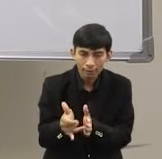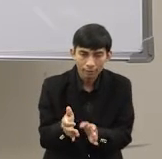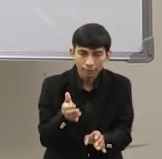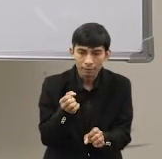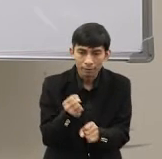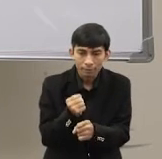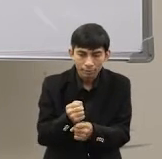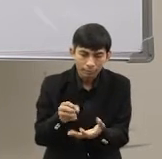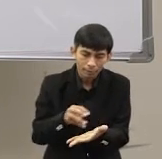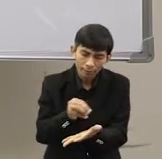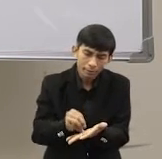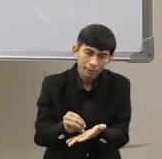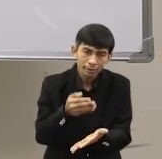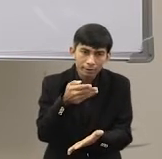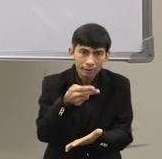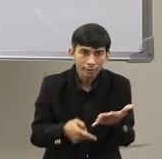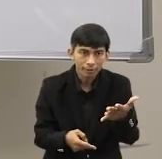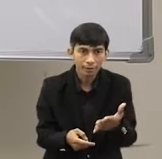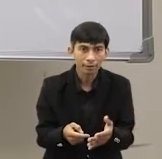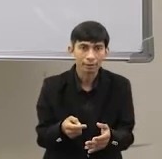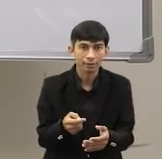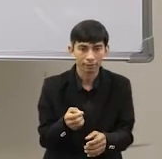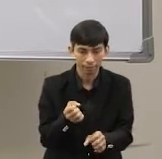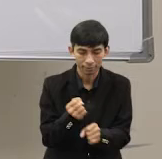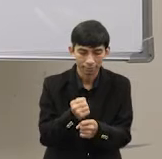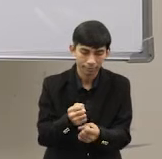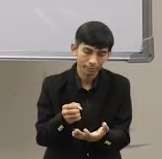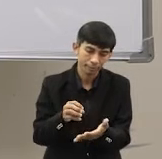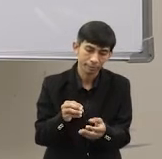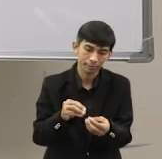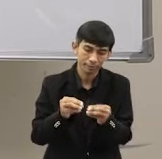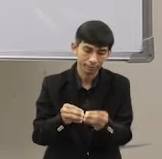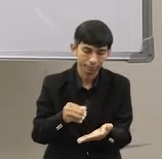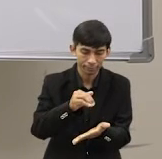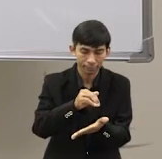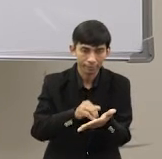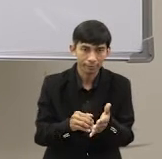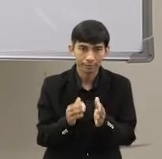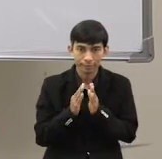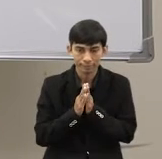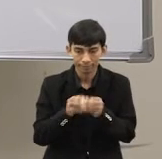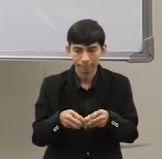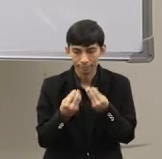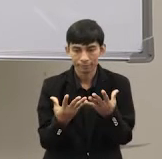chà cứ dân trời thua lệch đỏ chà